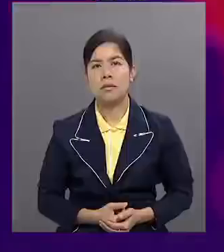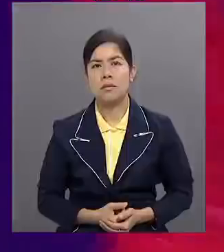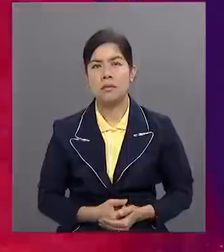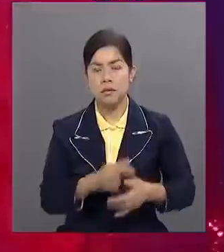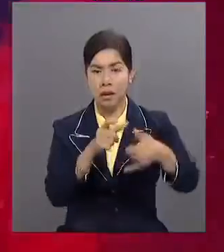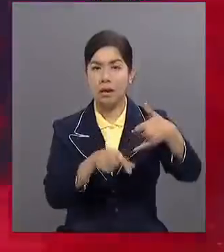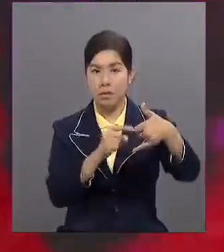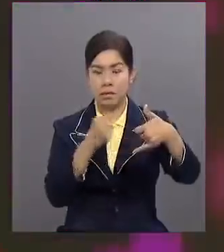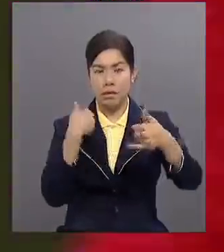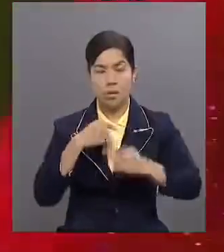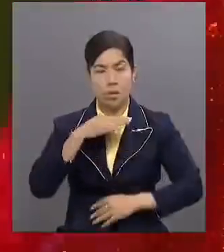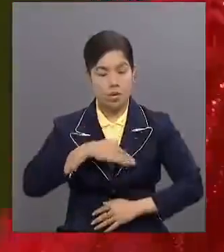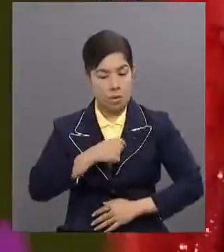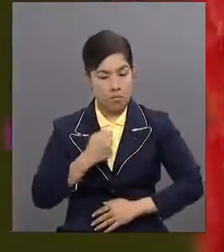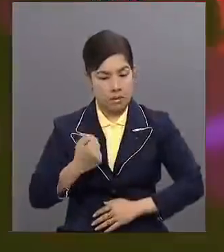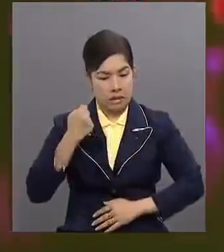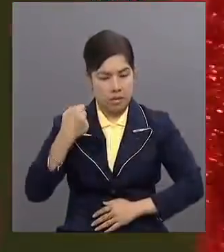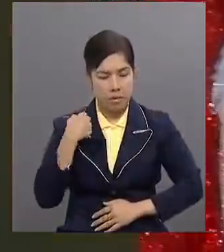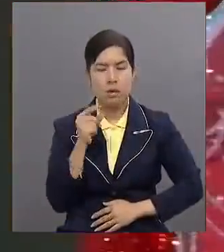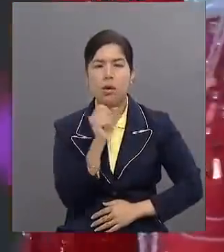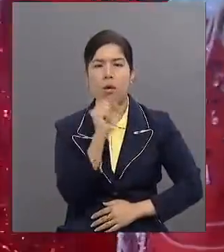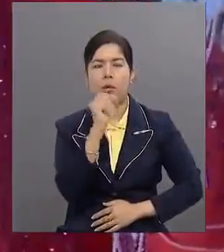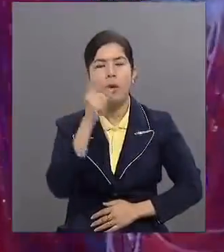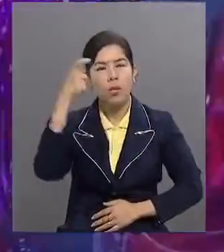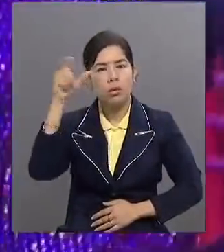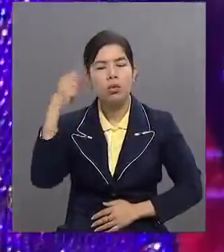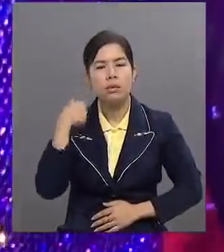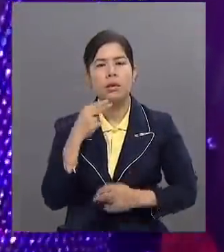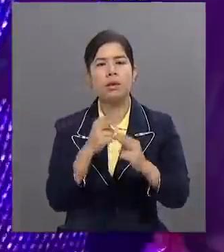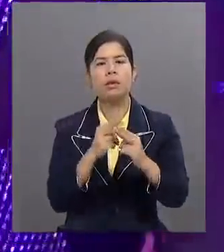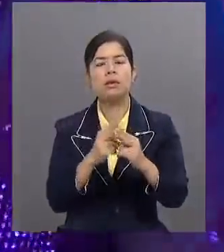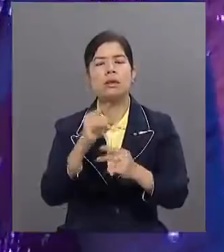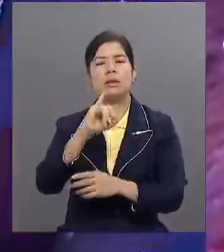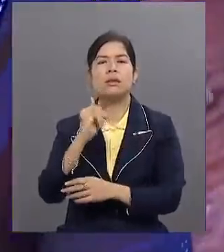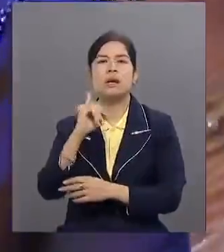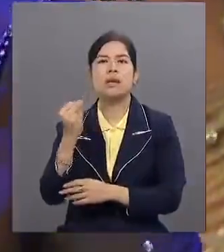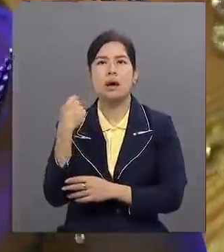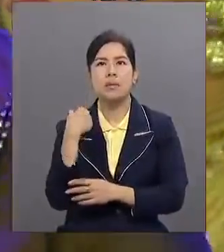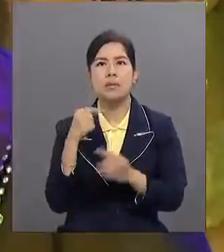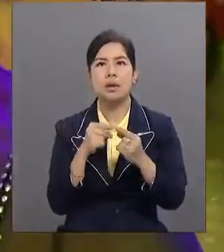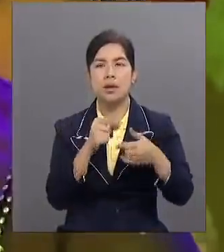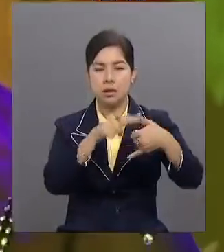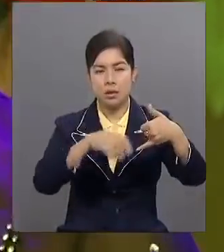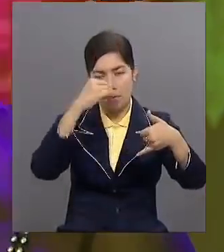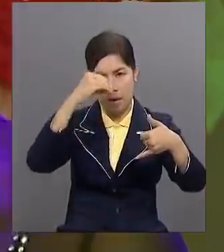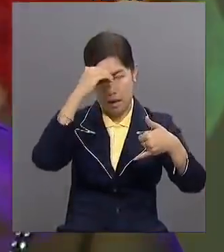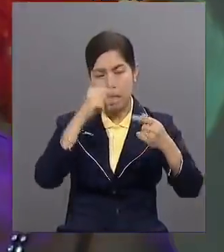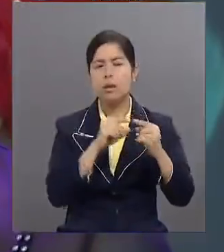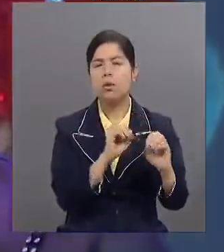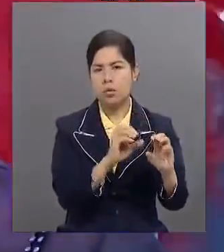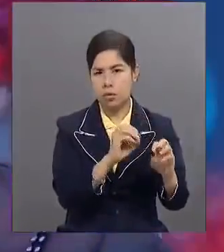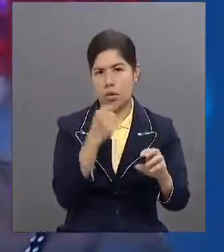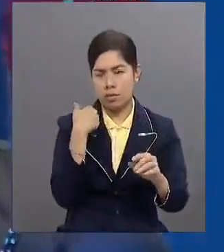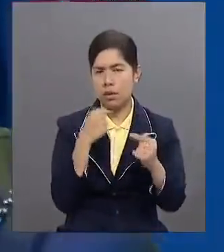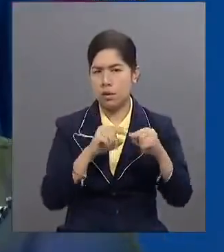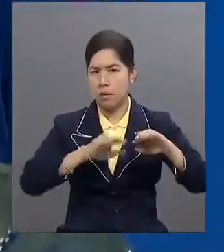มากขึ้นกล้าขึ้นเวทีมาร้องเพลงลูกทุ่งคือจ้าจ๋าพริมรตาที่เพิ่งฝากตัวเป็นลูกศิษย์ครูเจี๊ยบนนทิยาได้ไม่ถึงปีต้